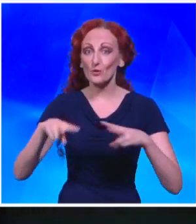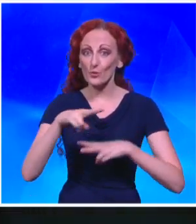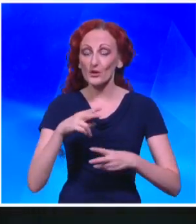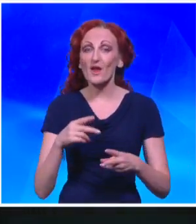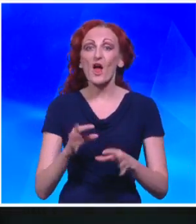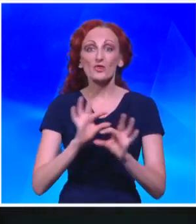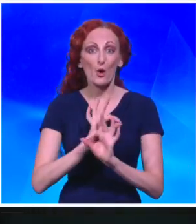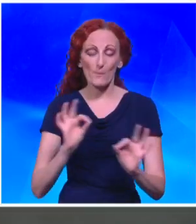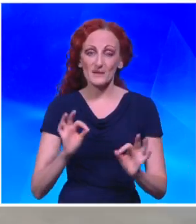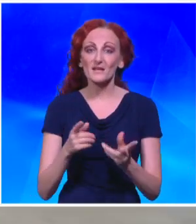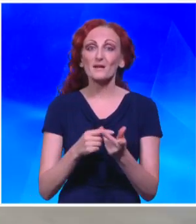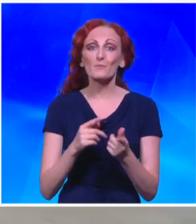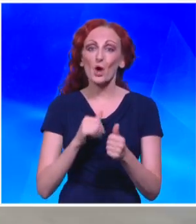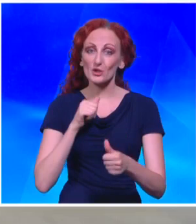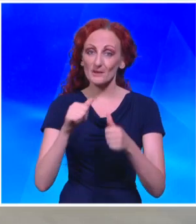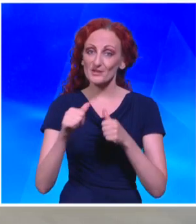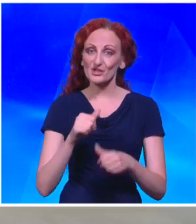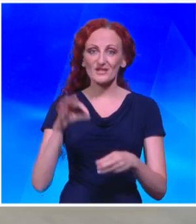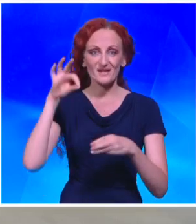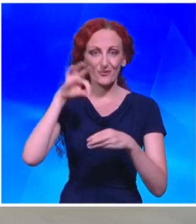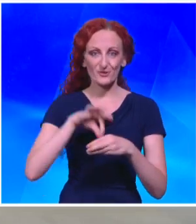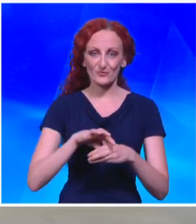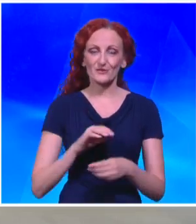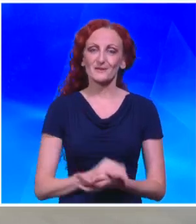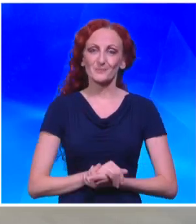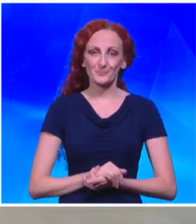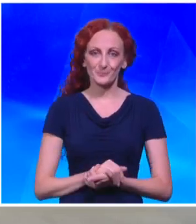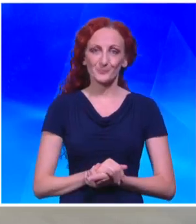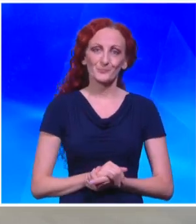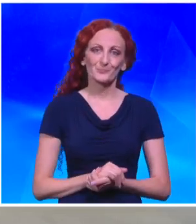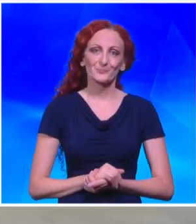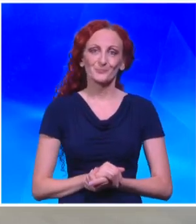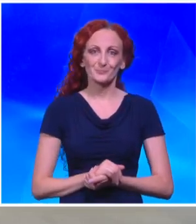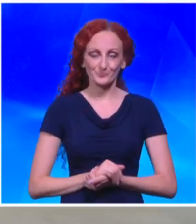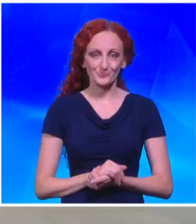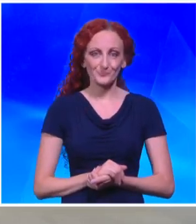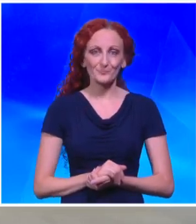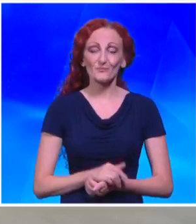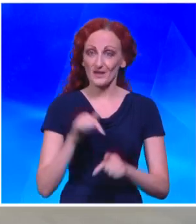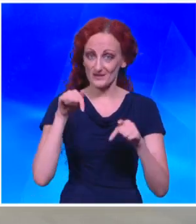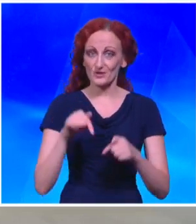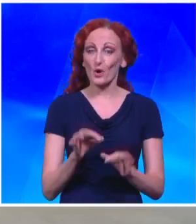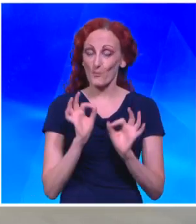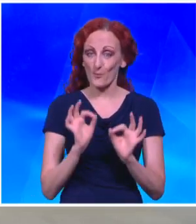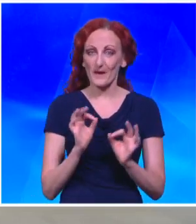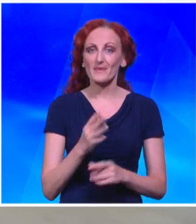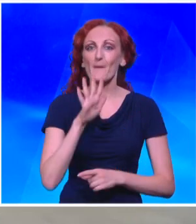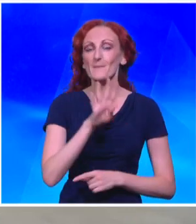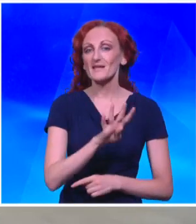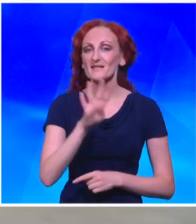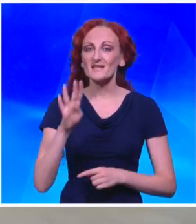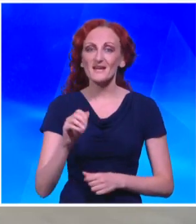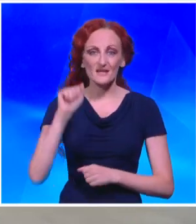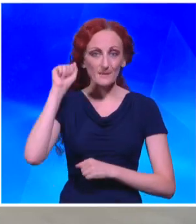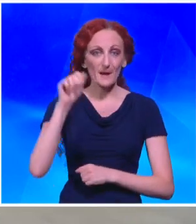гласуване. До момента 53 партии и 9